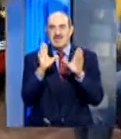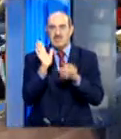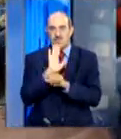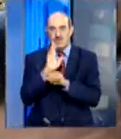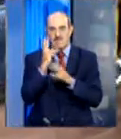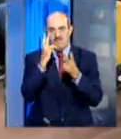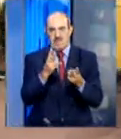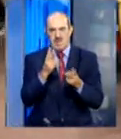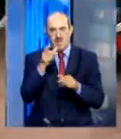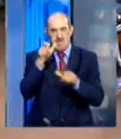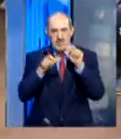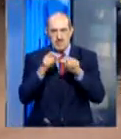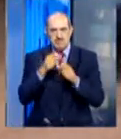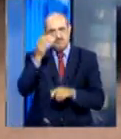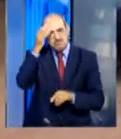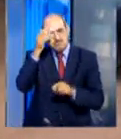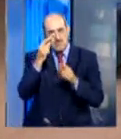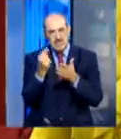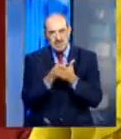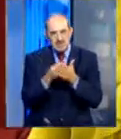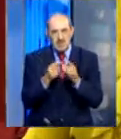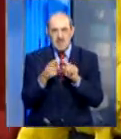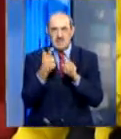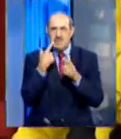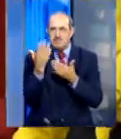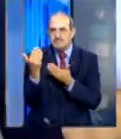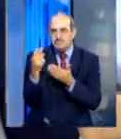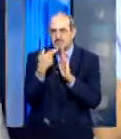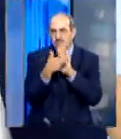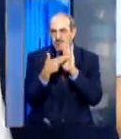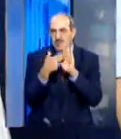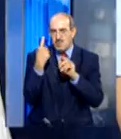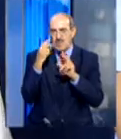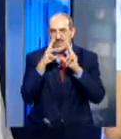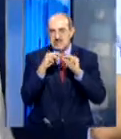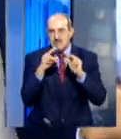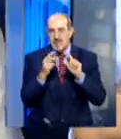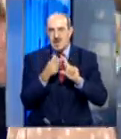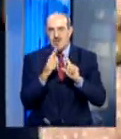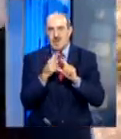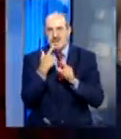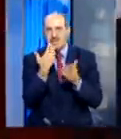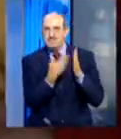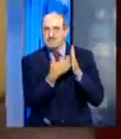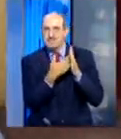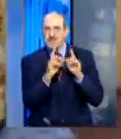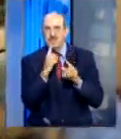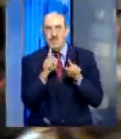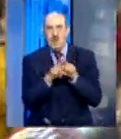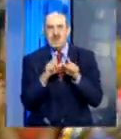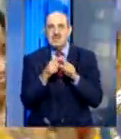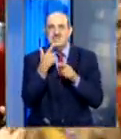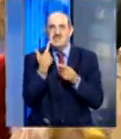شخصيات وممثلين ونقاد اعتبروا السيناريو يحمل الكثير من الرسائل، ومع الأداء